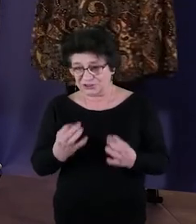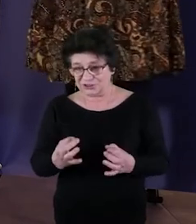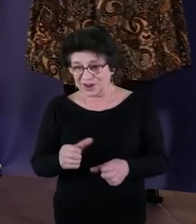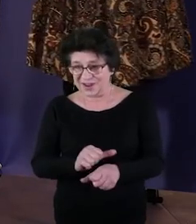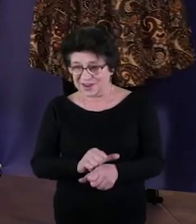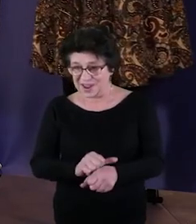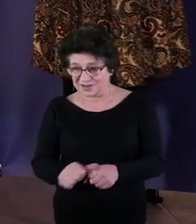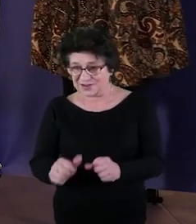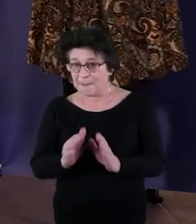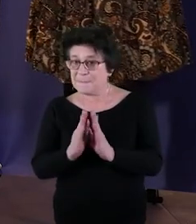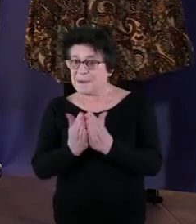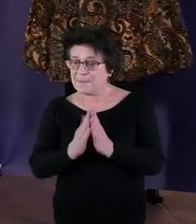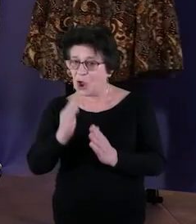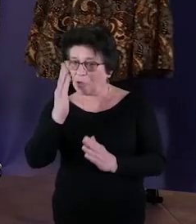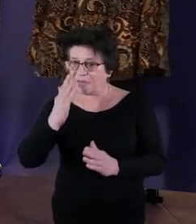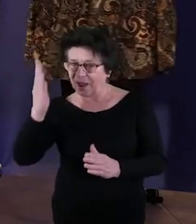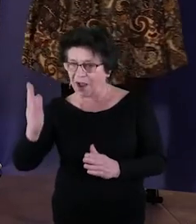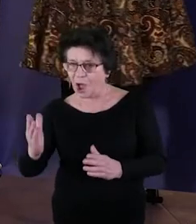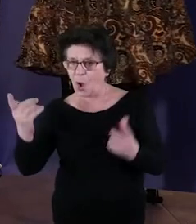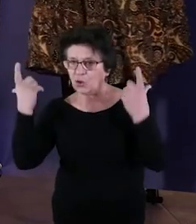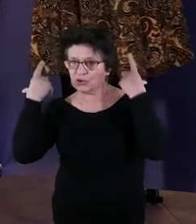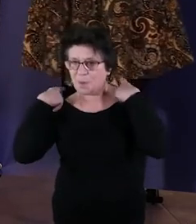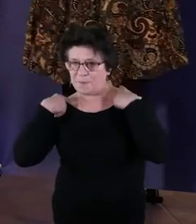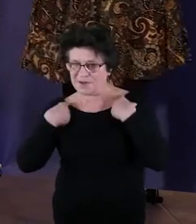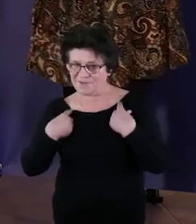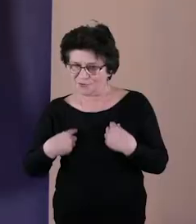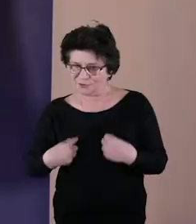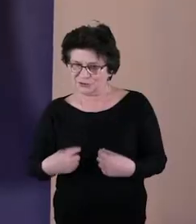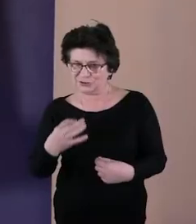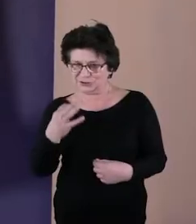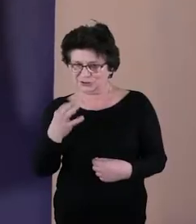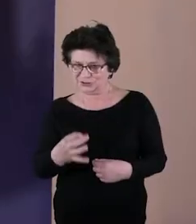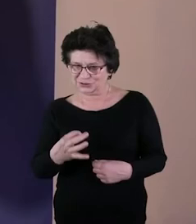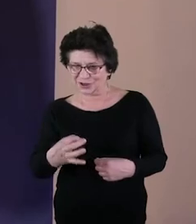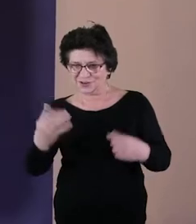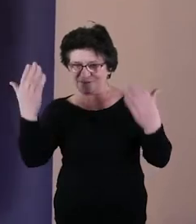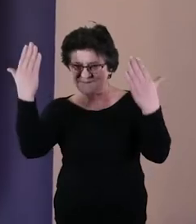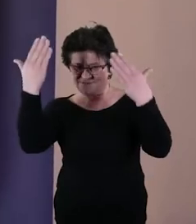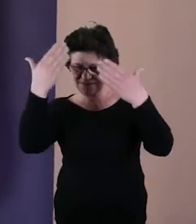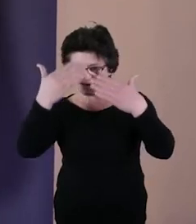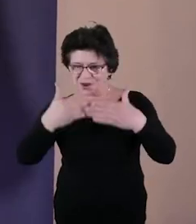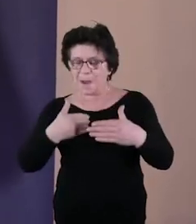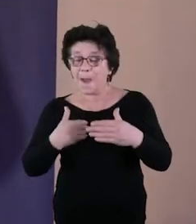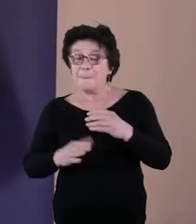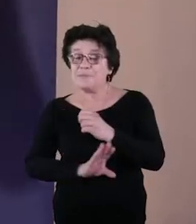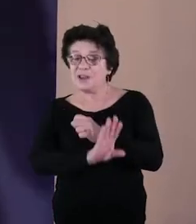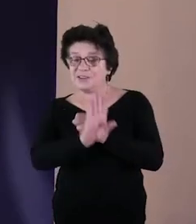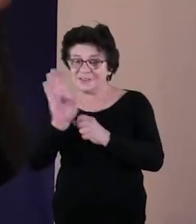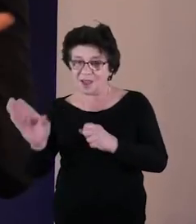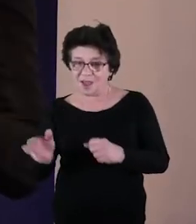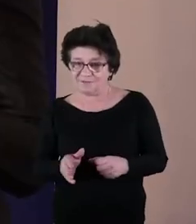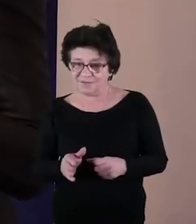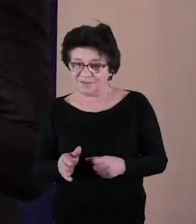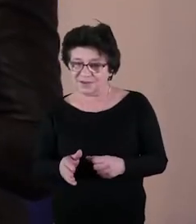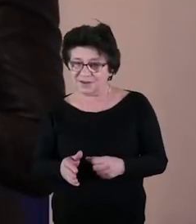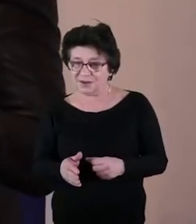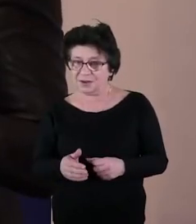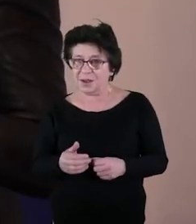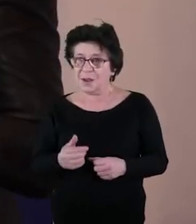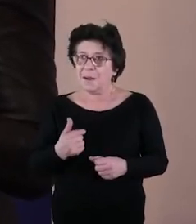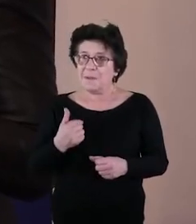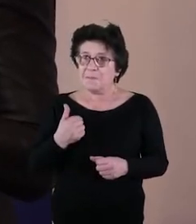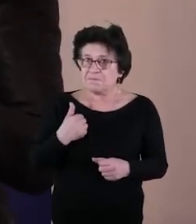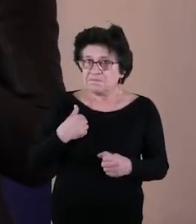mamy panią która jako osobliwość dzisiejszego wieczoru przedstawi nam że oprócz